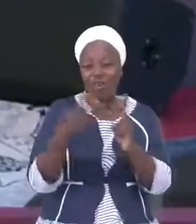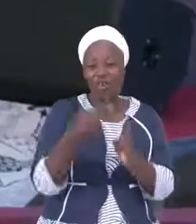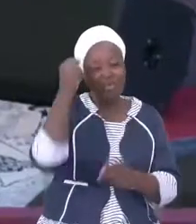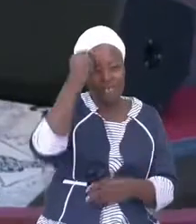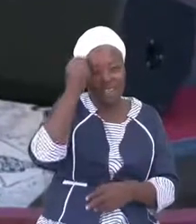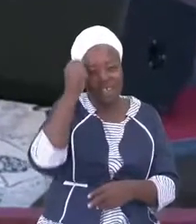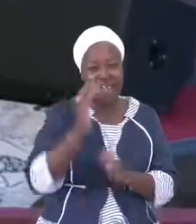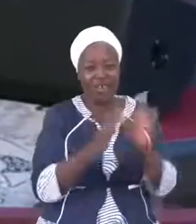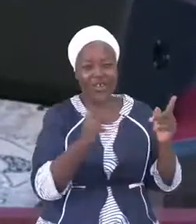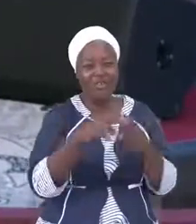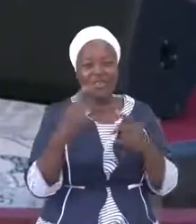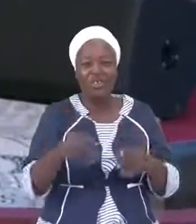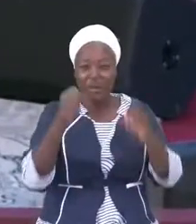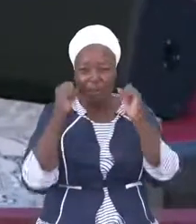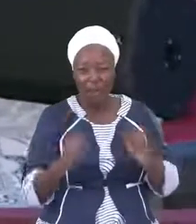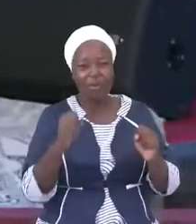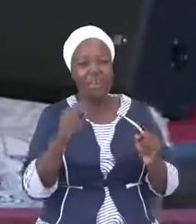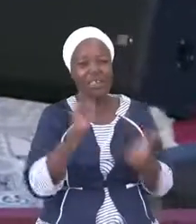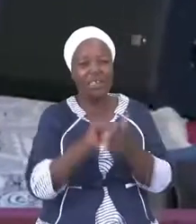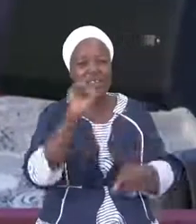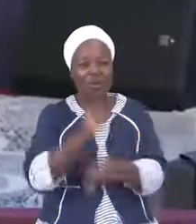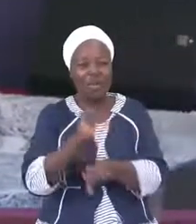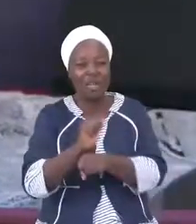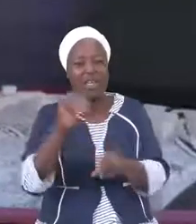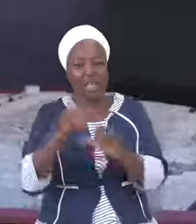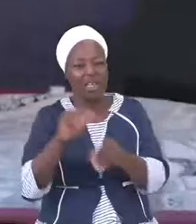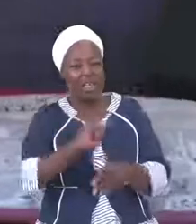infiniment au-delà de tout ce que nous demandons ou pensons.